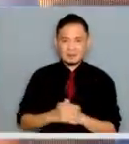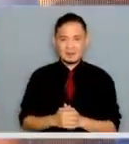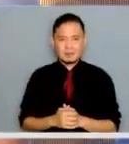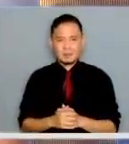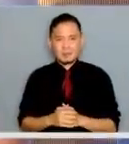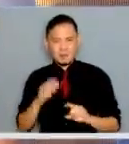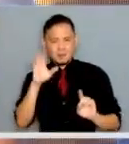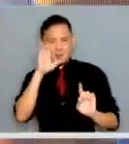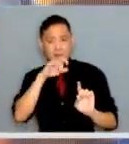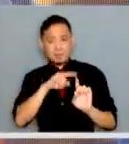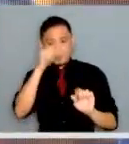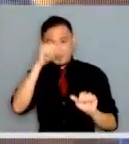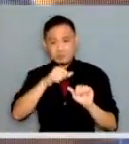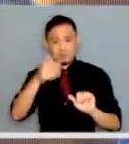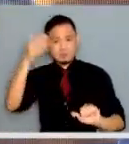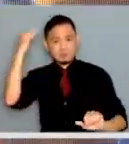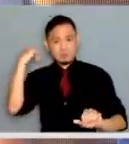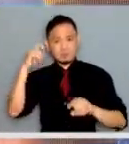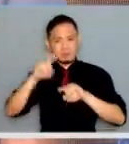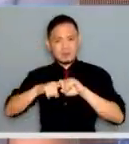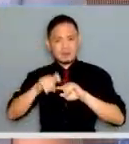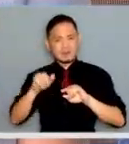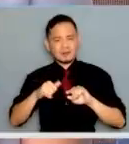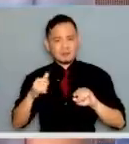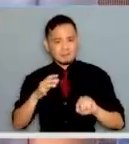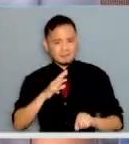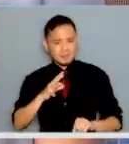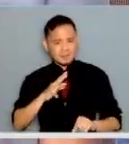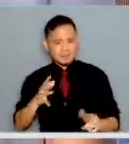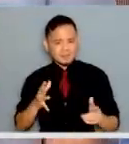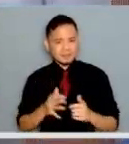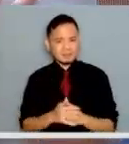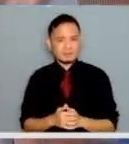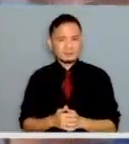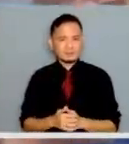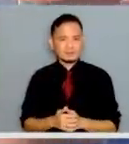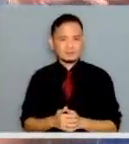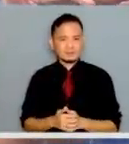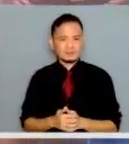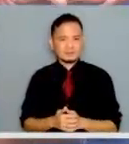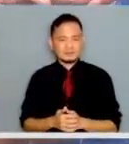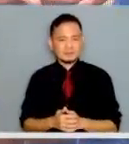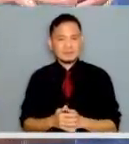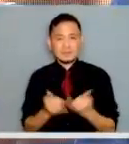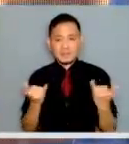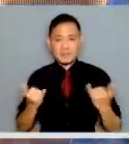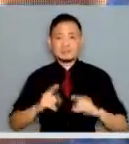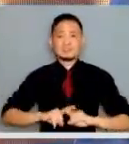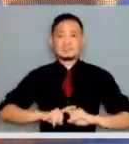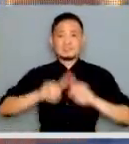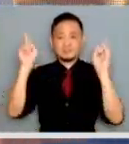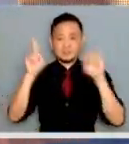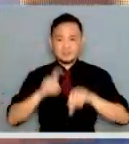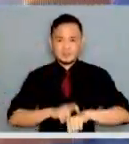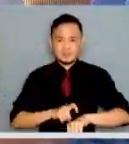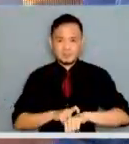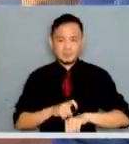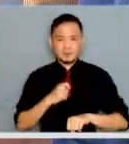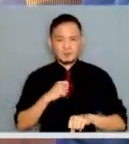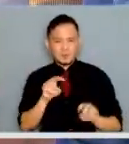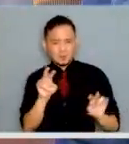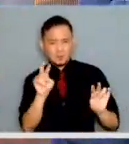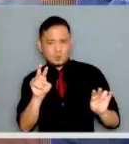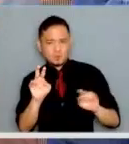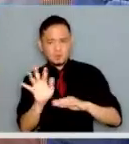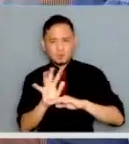panahon na nilabas yung Rent, parang okay, agreeable, endearing. Di ba? Sobrang ano, parang game changer kasi itong Rent. Yung mga napapanood natin ngayon na